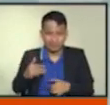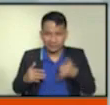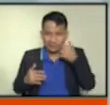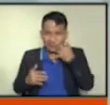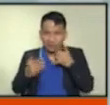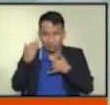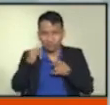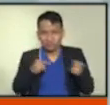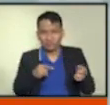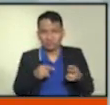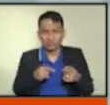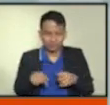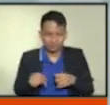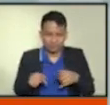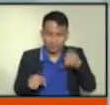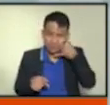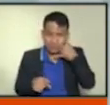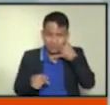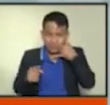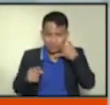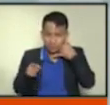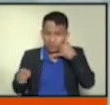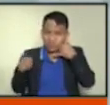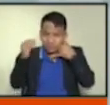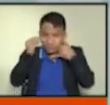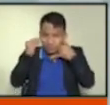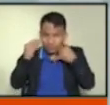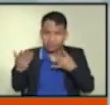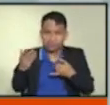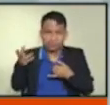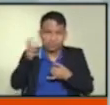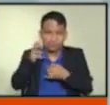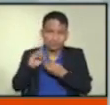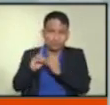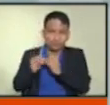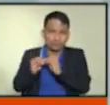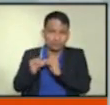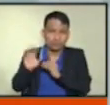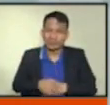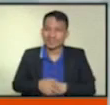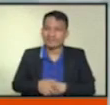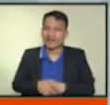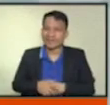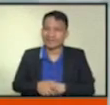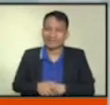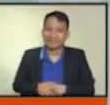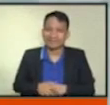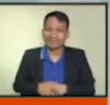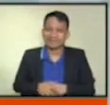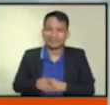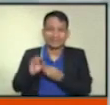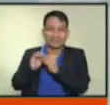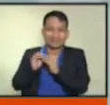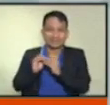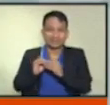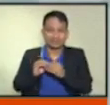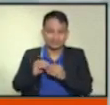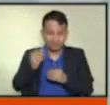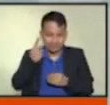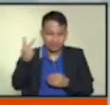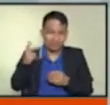insidente na tinawagan po ni Marcore si Joel para iparinig yung halikan yung dalawa, yung laplapan nyo ni Marcore? Pwede po